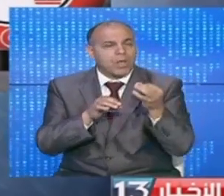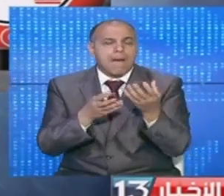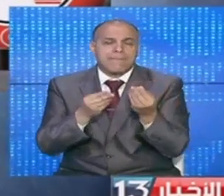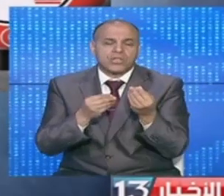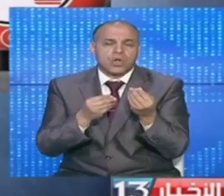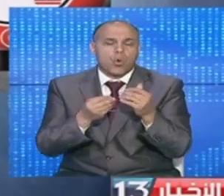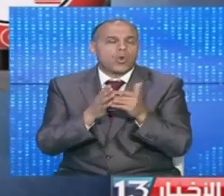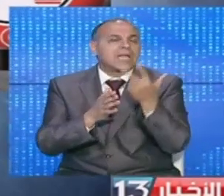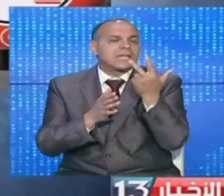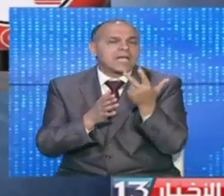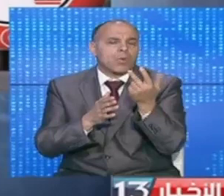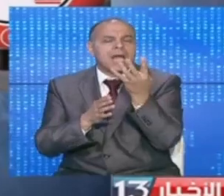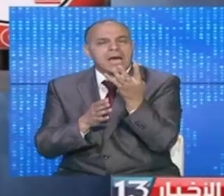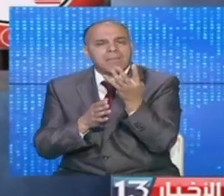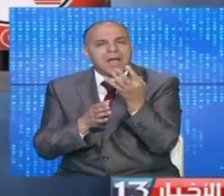المحامين